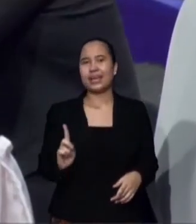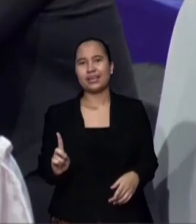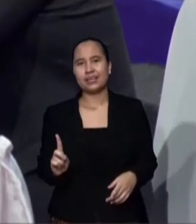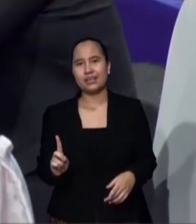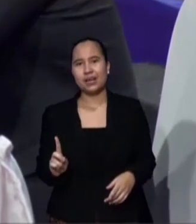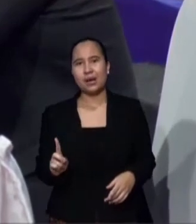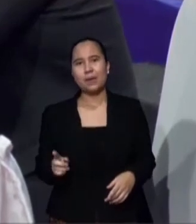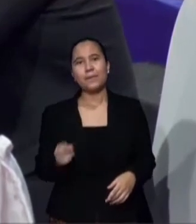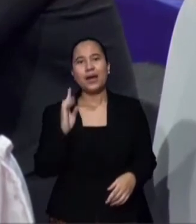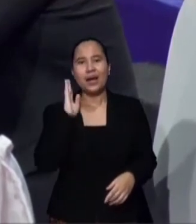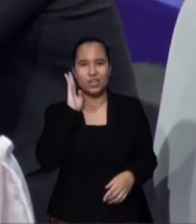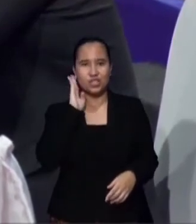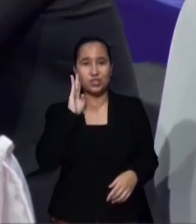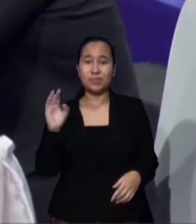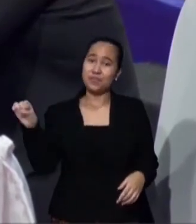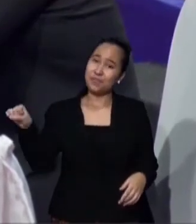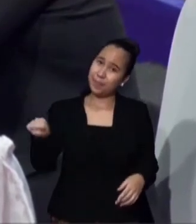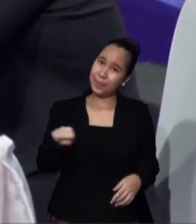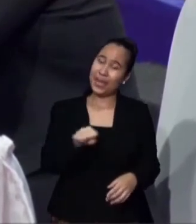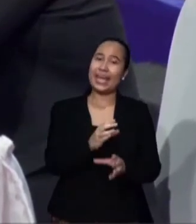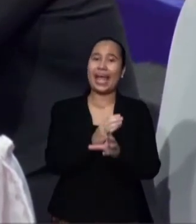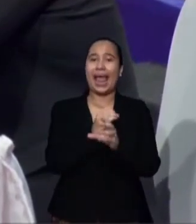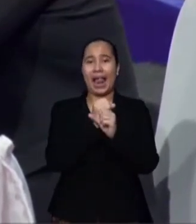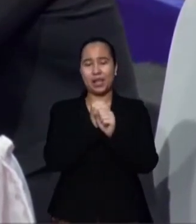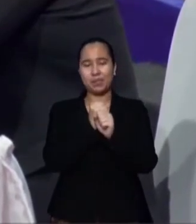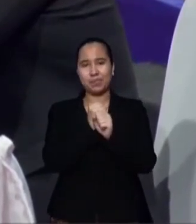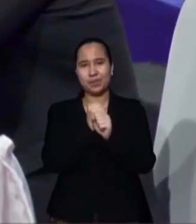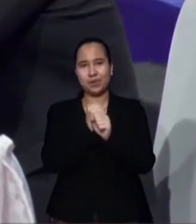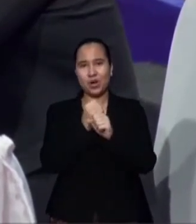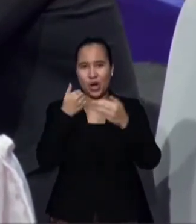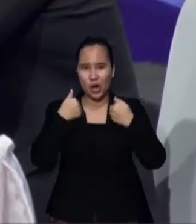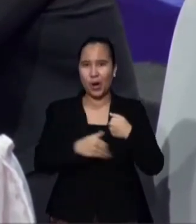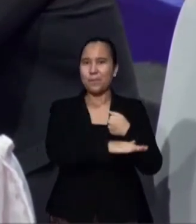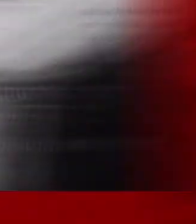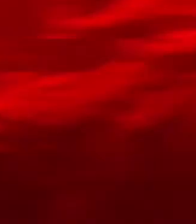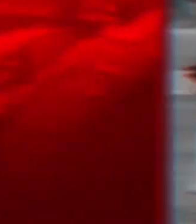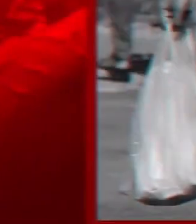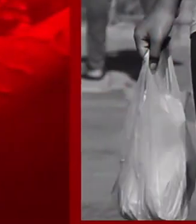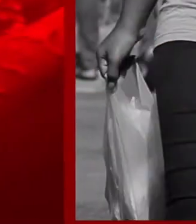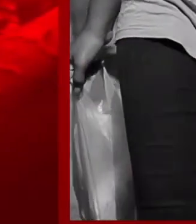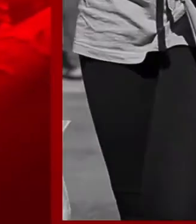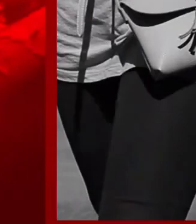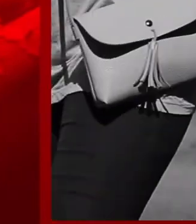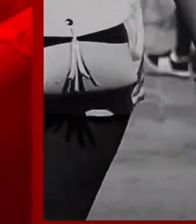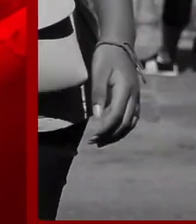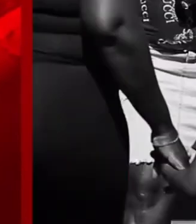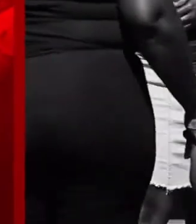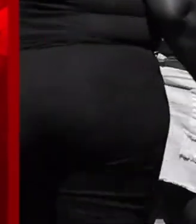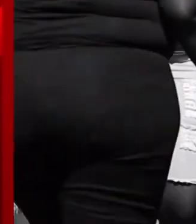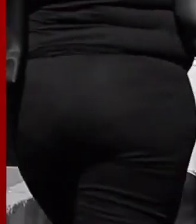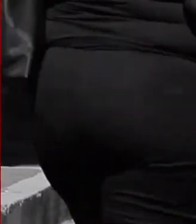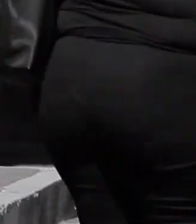uw medewerking om de gemeenschap veilig te houden.